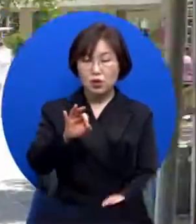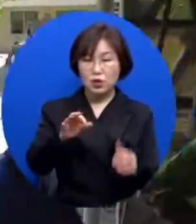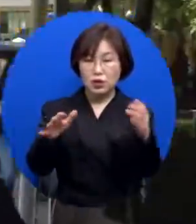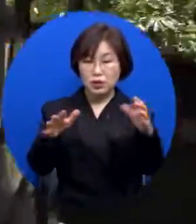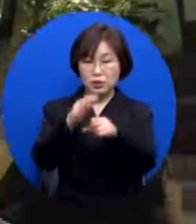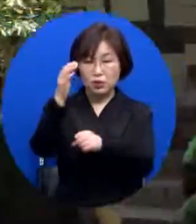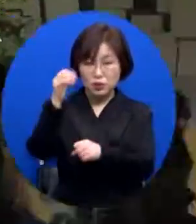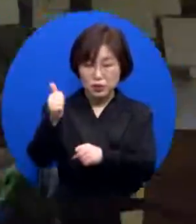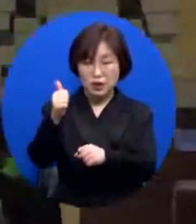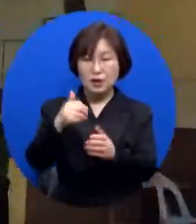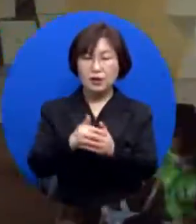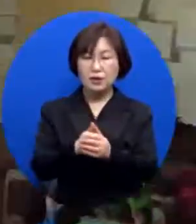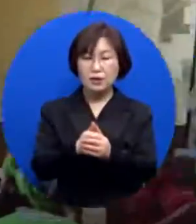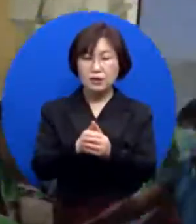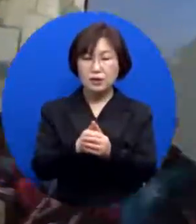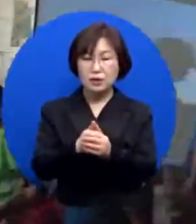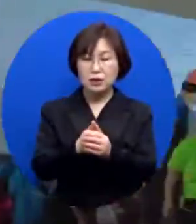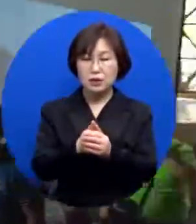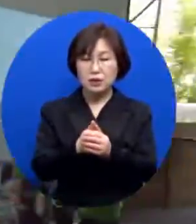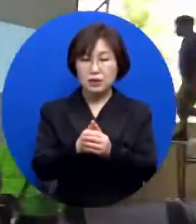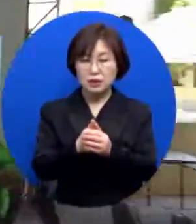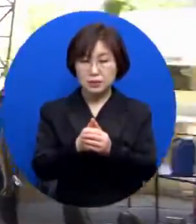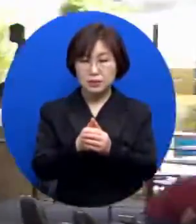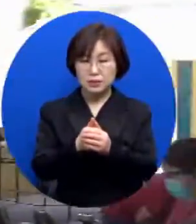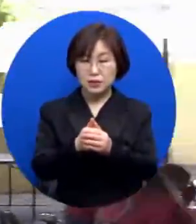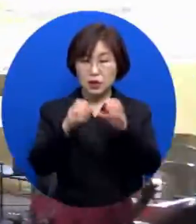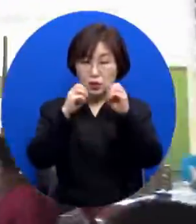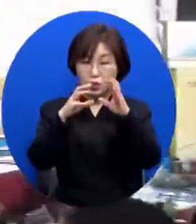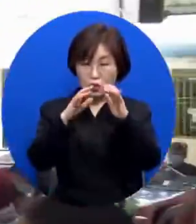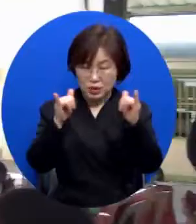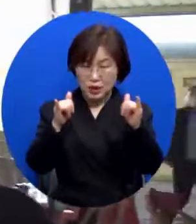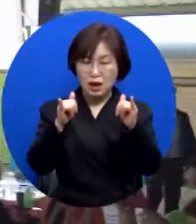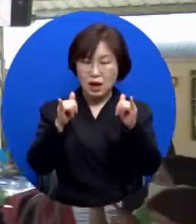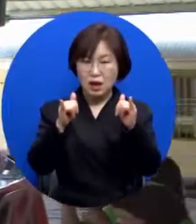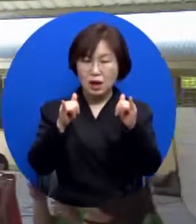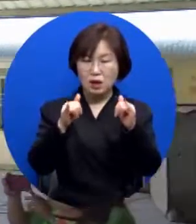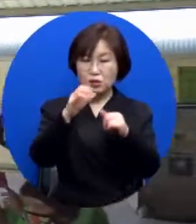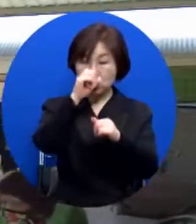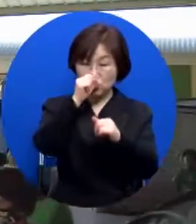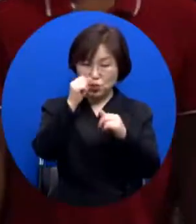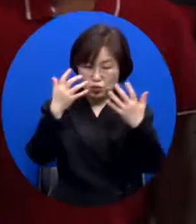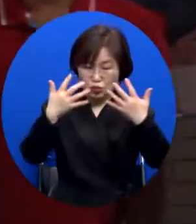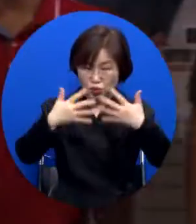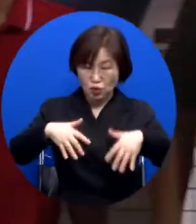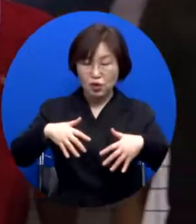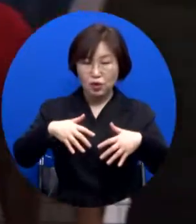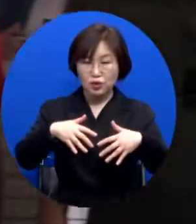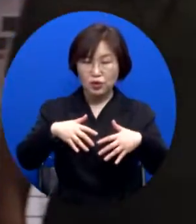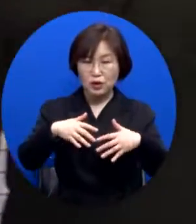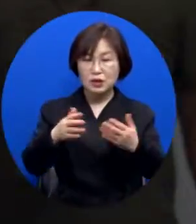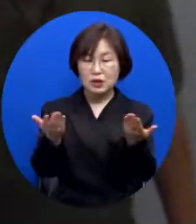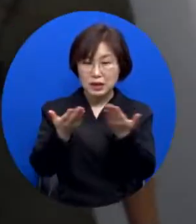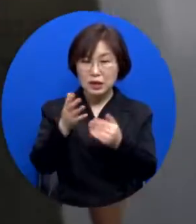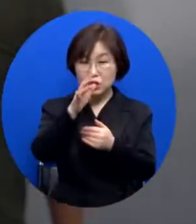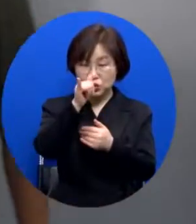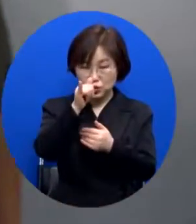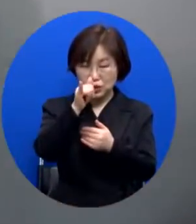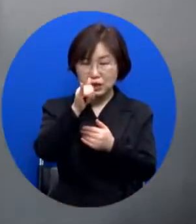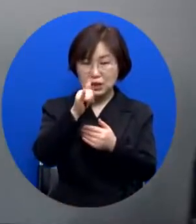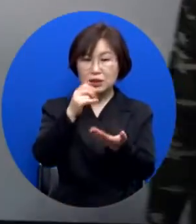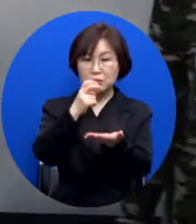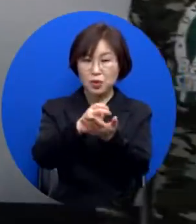지역 선교부 제도는 중복 투자를 줄이고 선교사들이 최고의 조건에서 사역할 수 있는 구조를 만들기 위한 제도 라고